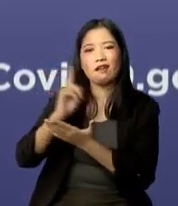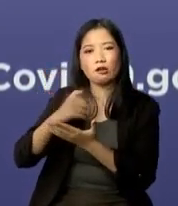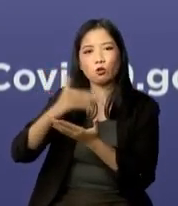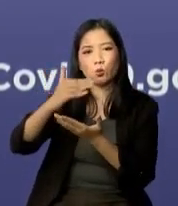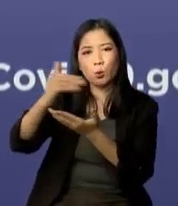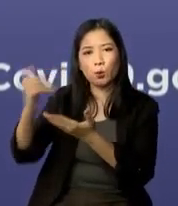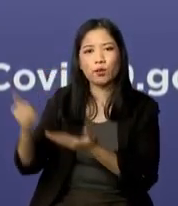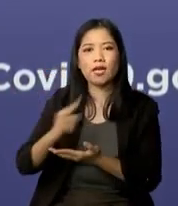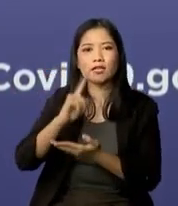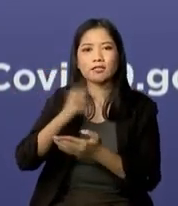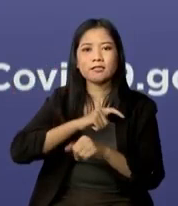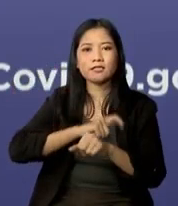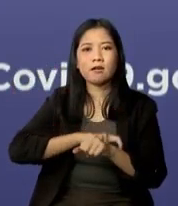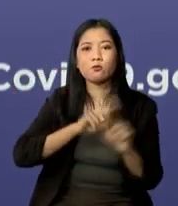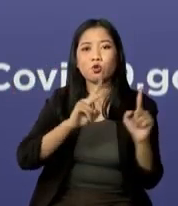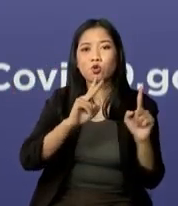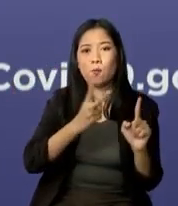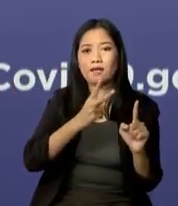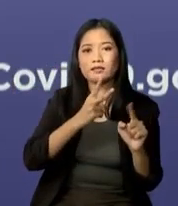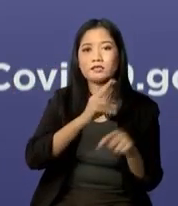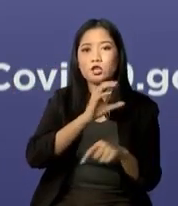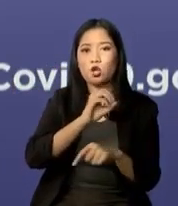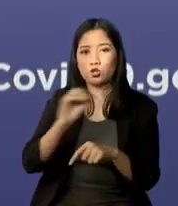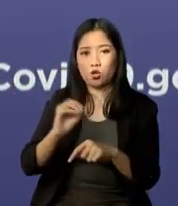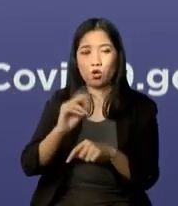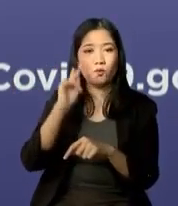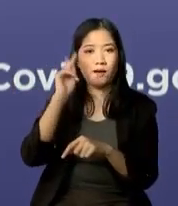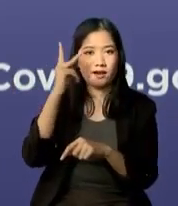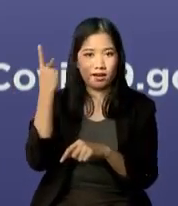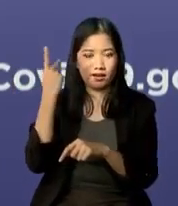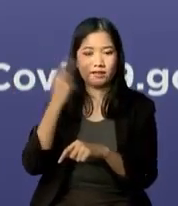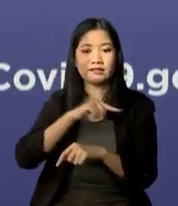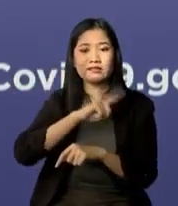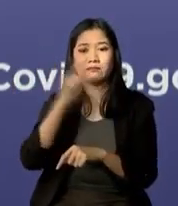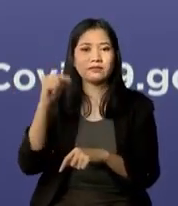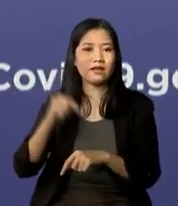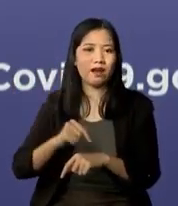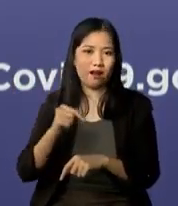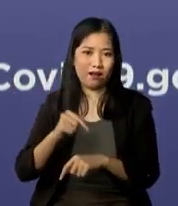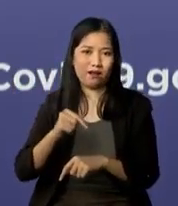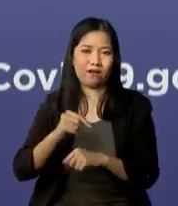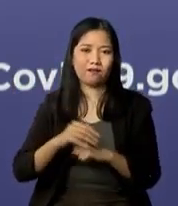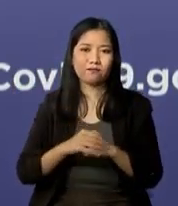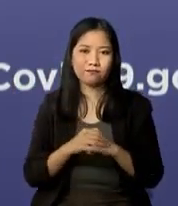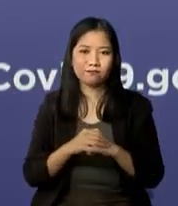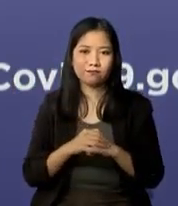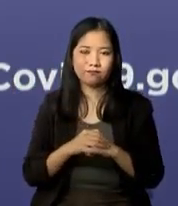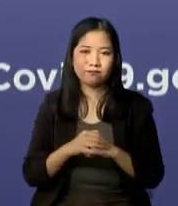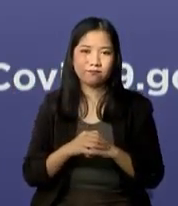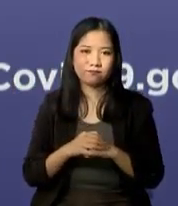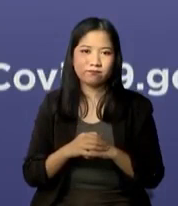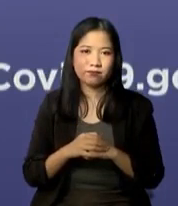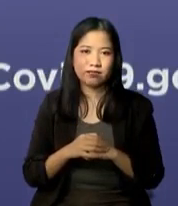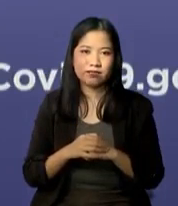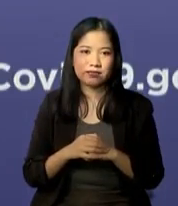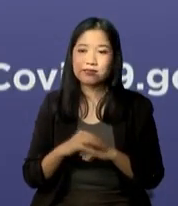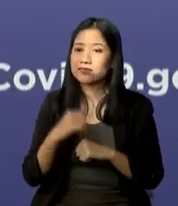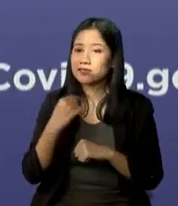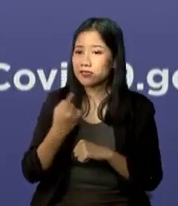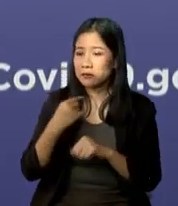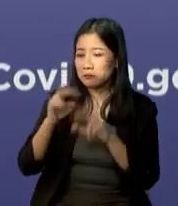pukul 12.00 waktu Indonesia bagian Barat kemarin sampai dengan saat ini. Kita telah melakukan